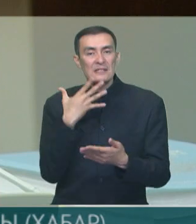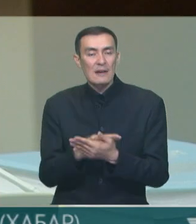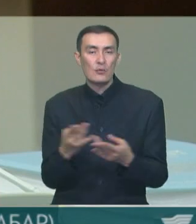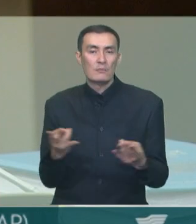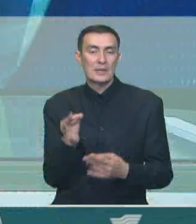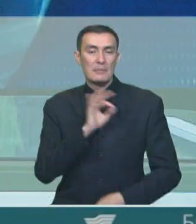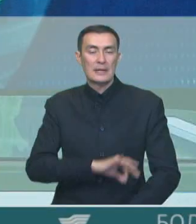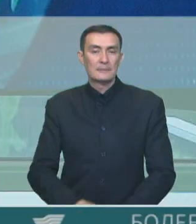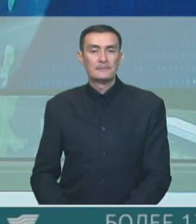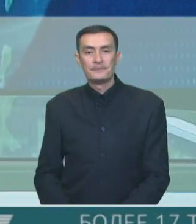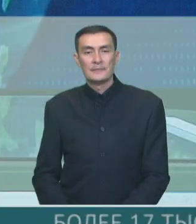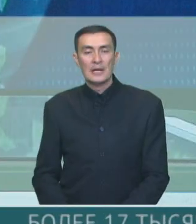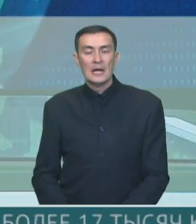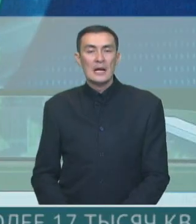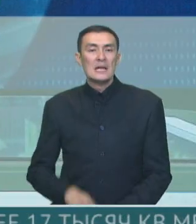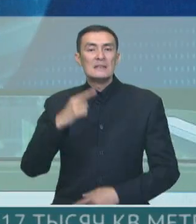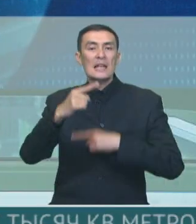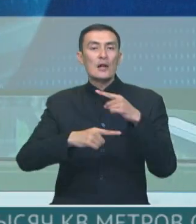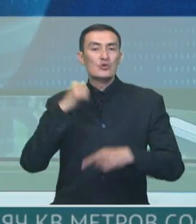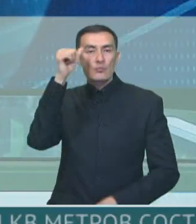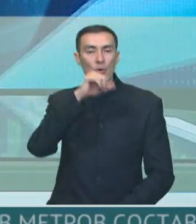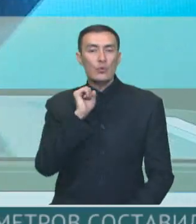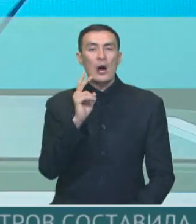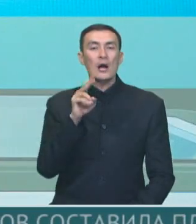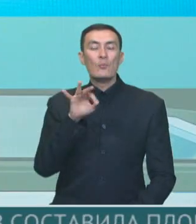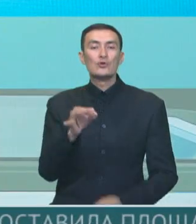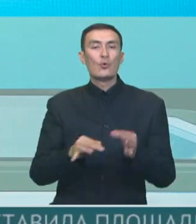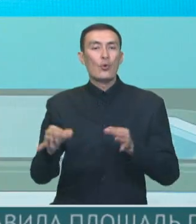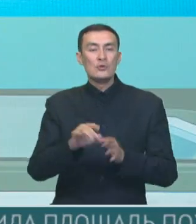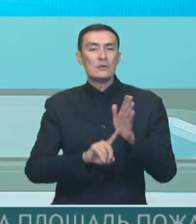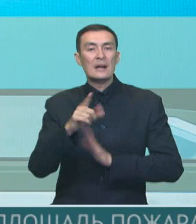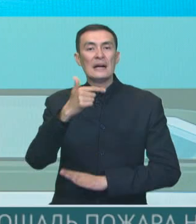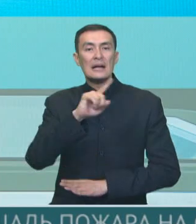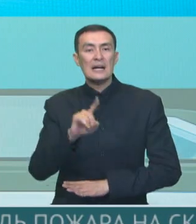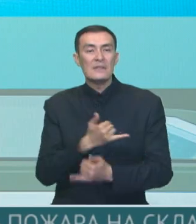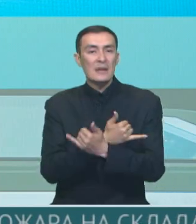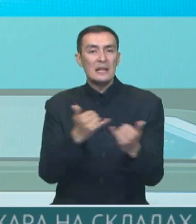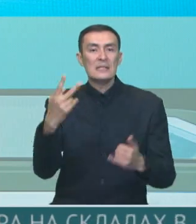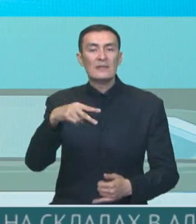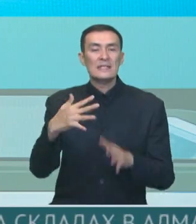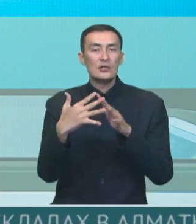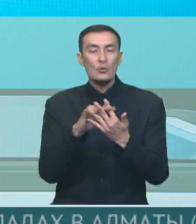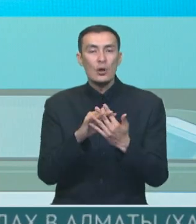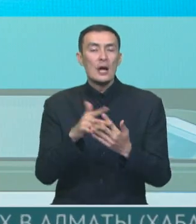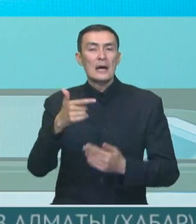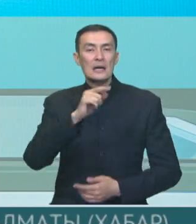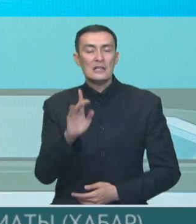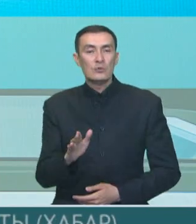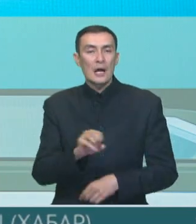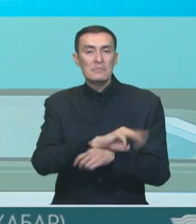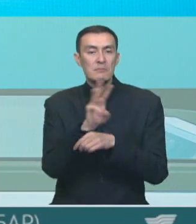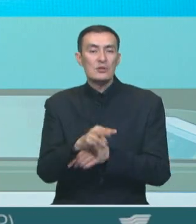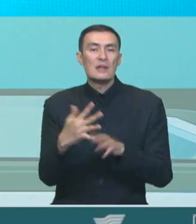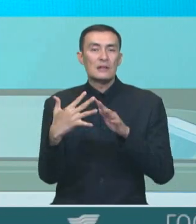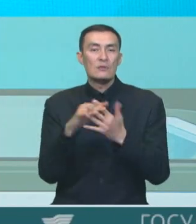рынка. Со следующего года в Акмолинской области приступят к газификации 20 сел. Голубое топливо подведут в